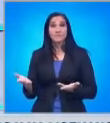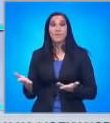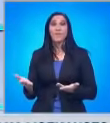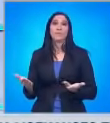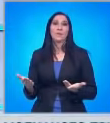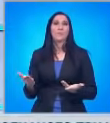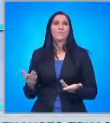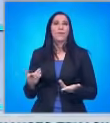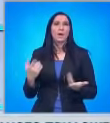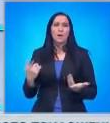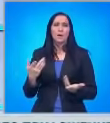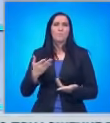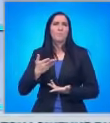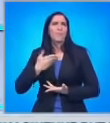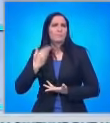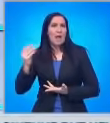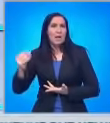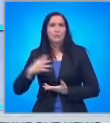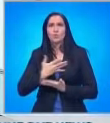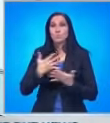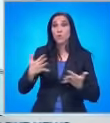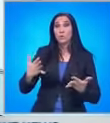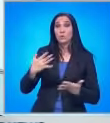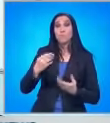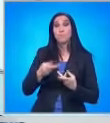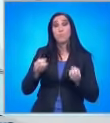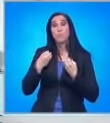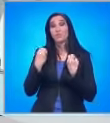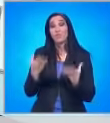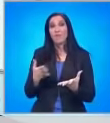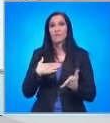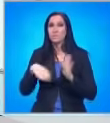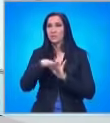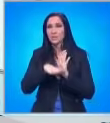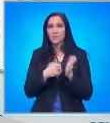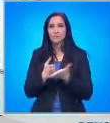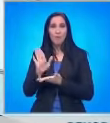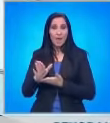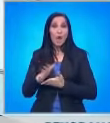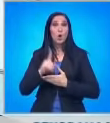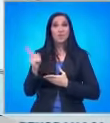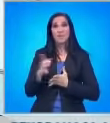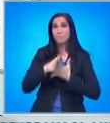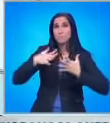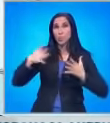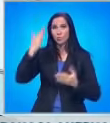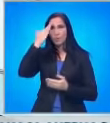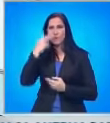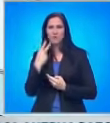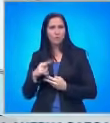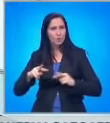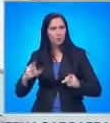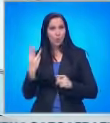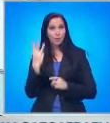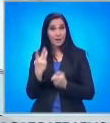които мнозина си позволяват, както видяхме, съществува и статистиката. А според нея, освен огромния брой заболели, виждаме и нещо друго.